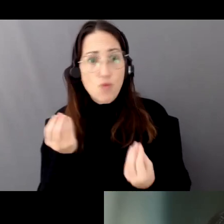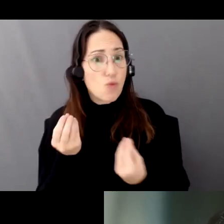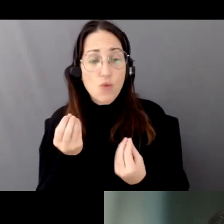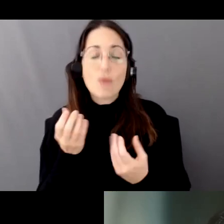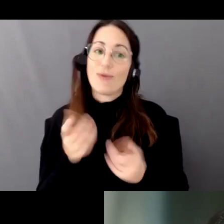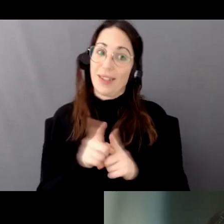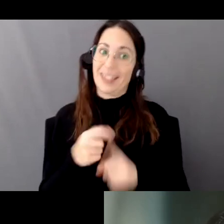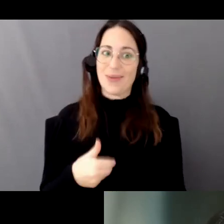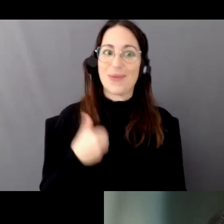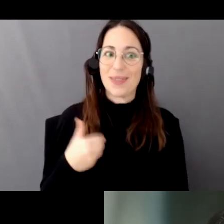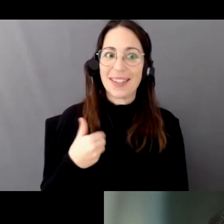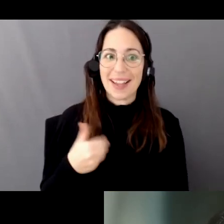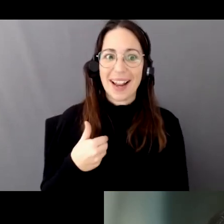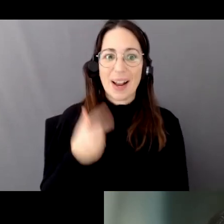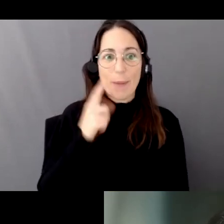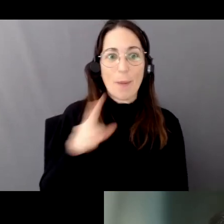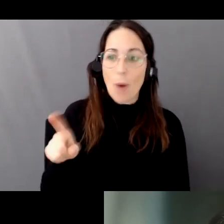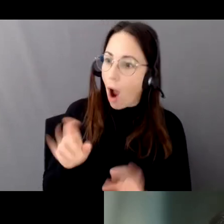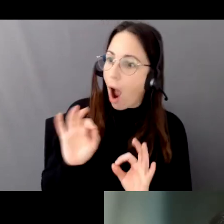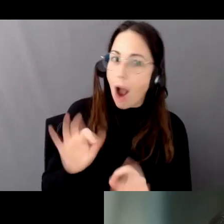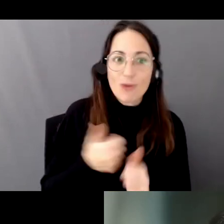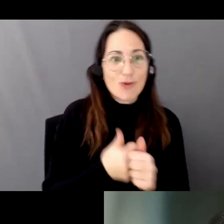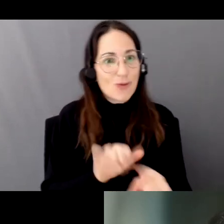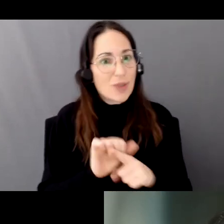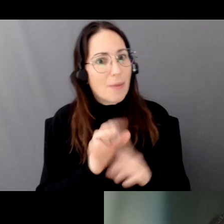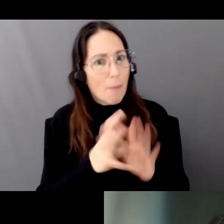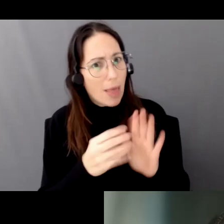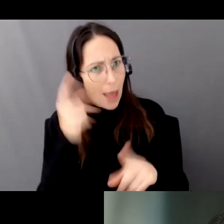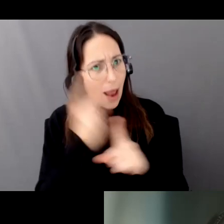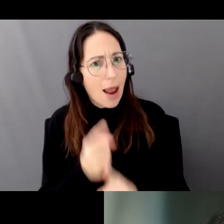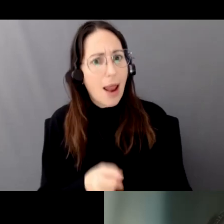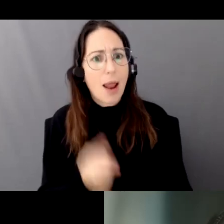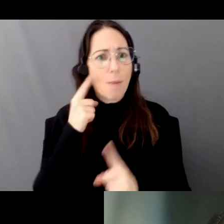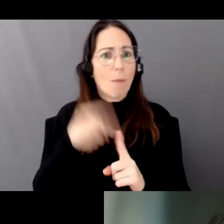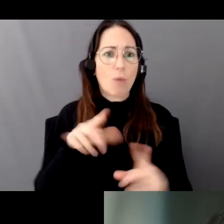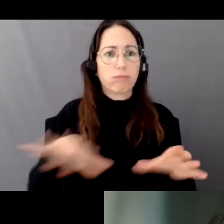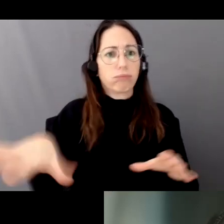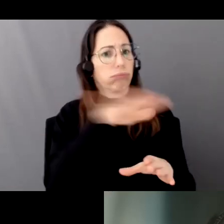aussi de bonnes pratiques ou autres pour le secteur?